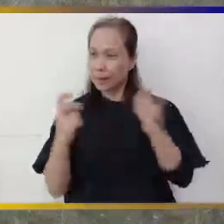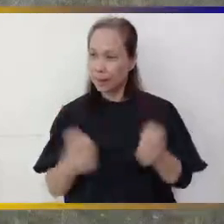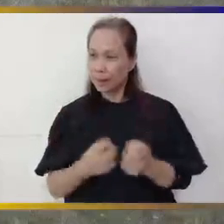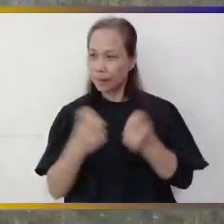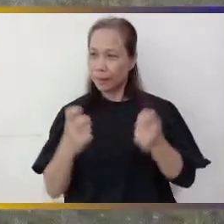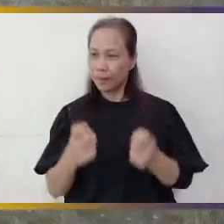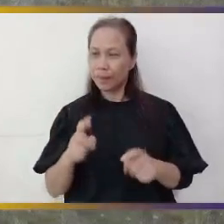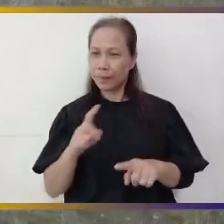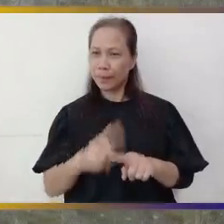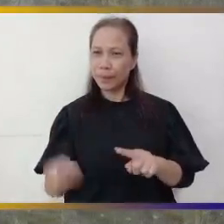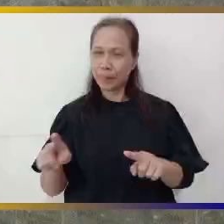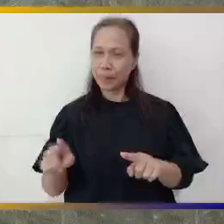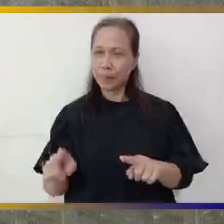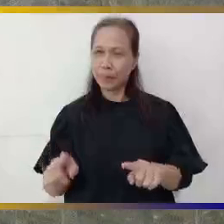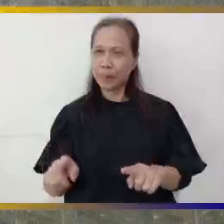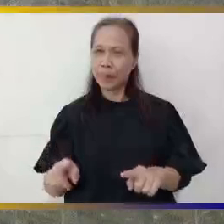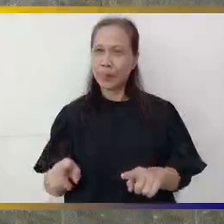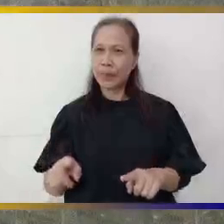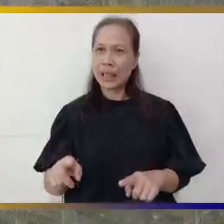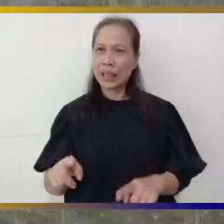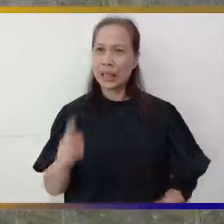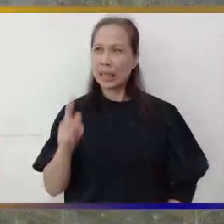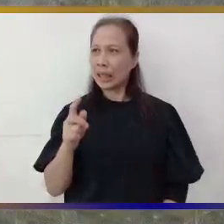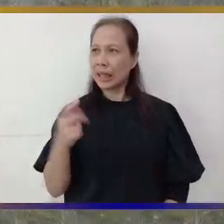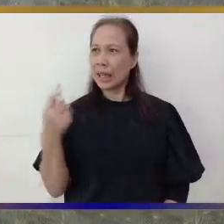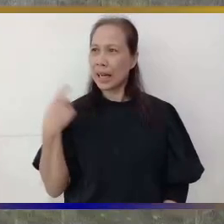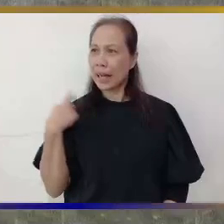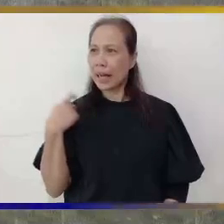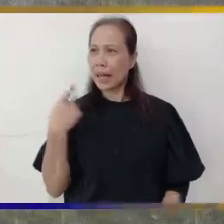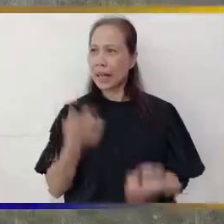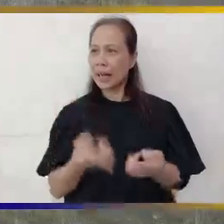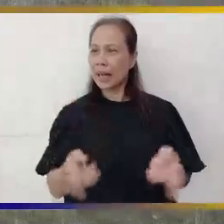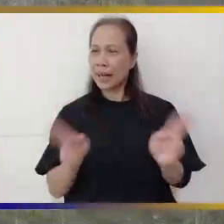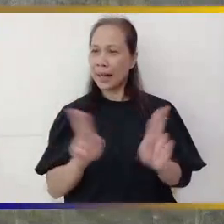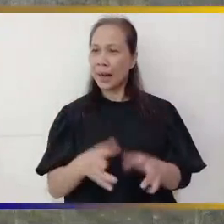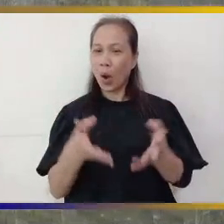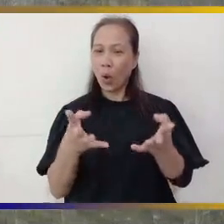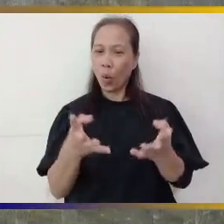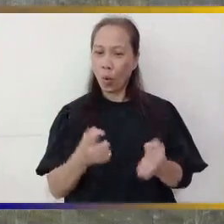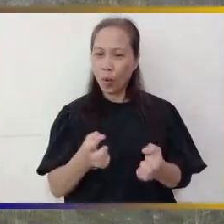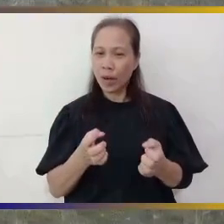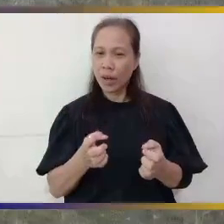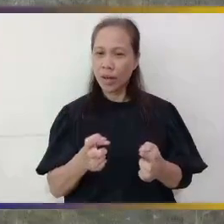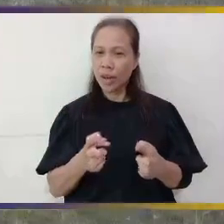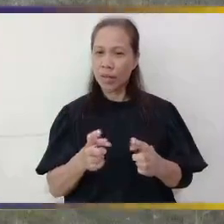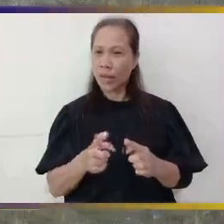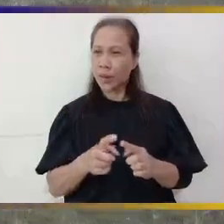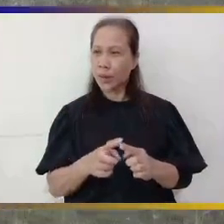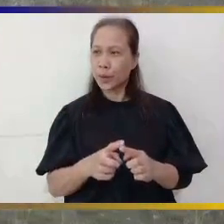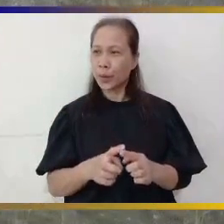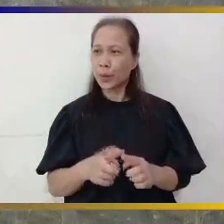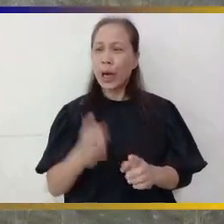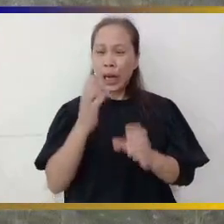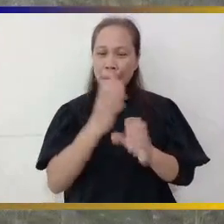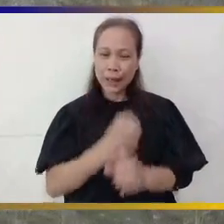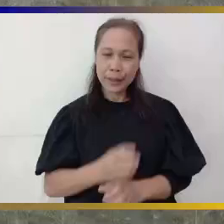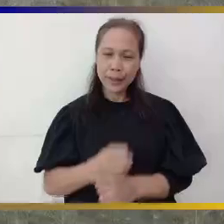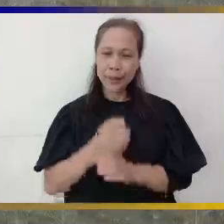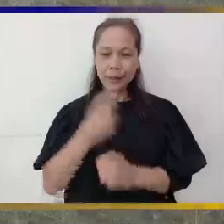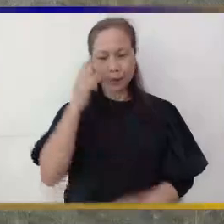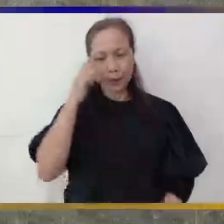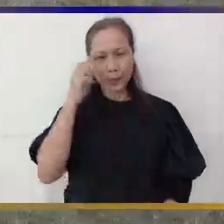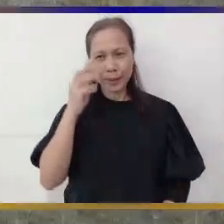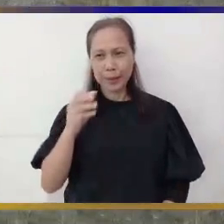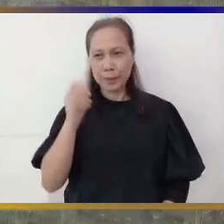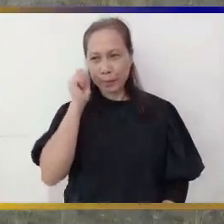na nagkasala na sila susubuan pa rin sila ng panginoon ' ba So sabi ng Bibliya